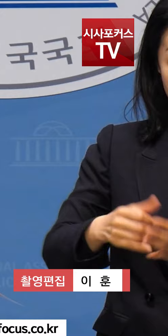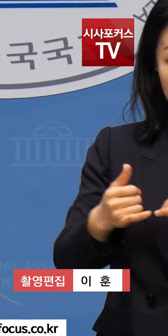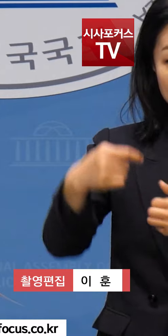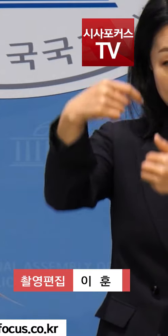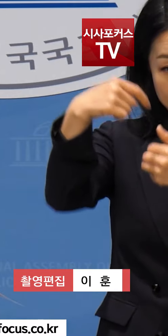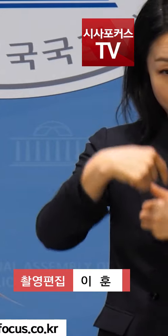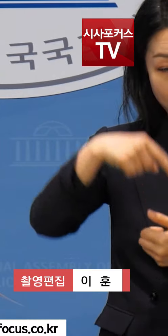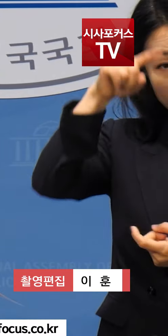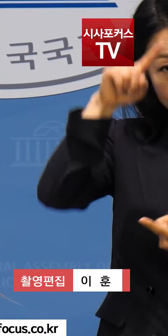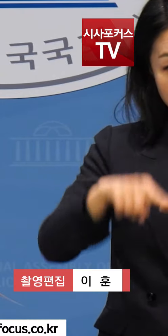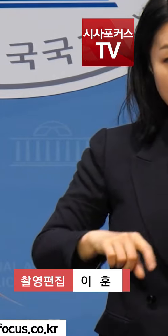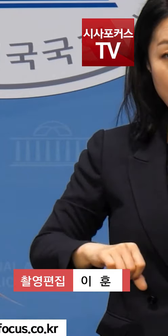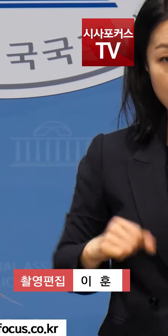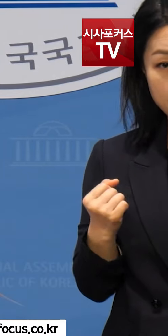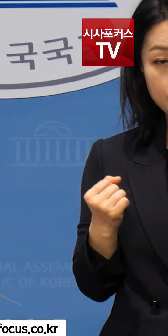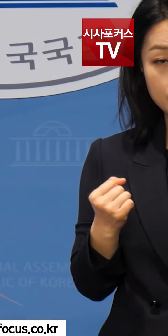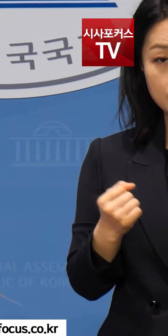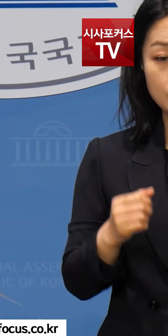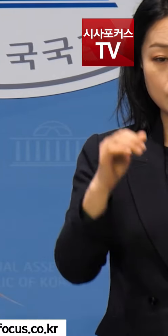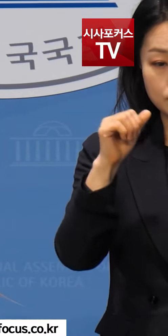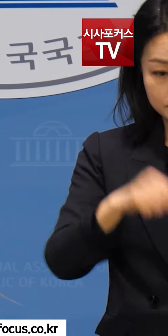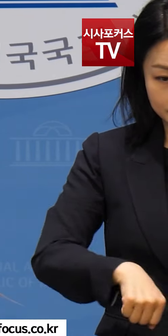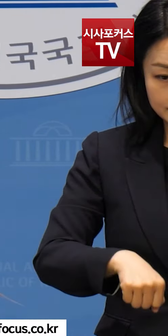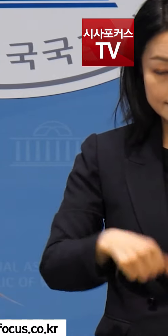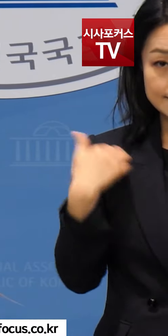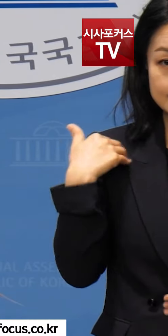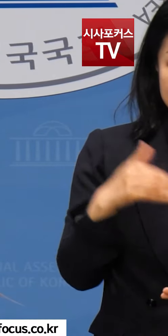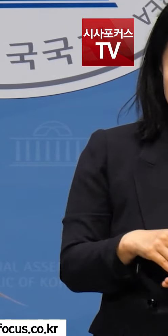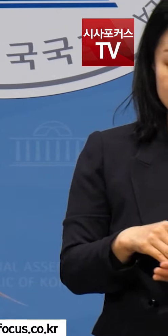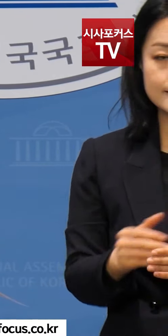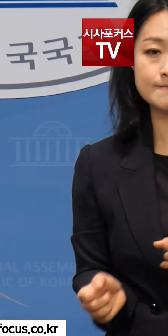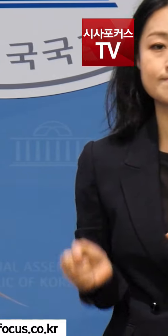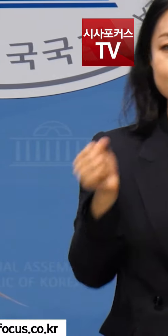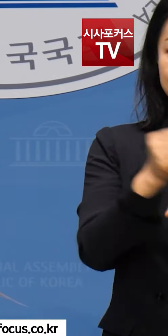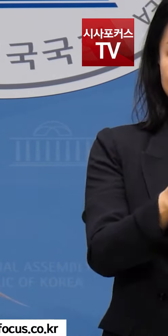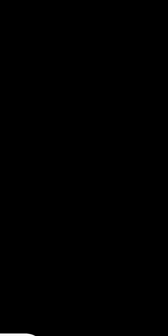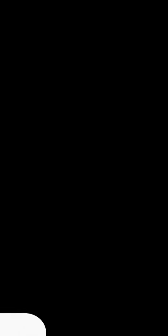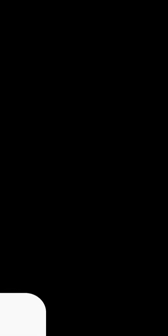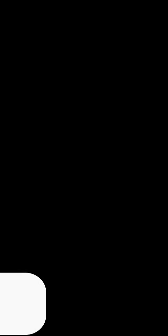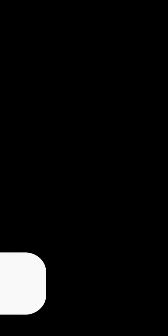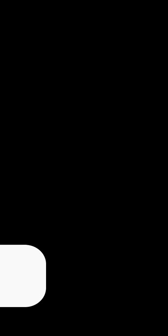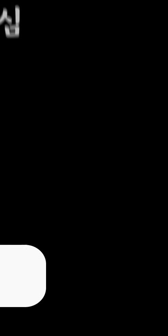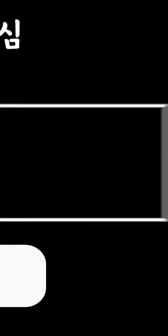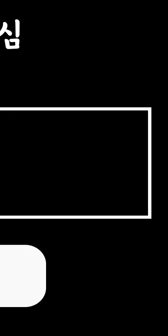국민의 명령을 받들어 무너진 공정과 상식을 바로 세우겠습니다.